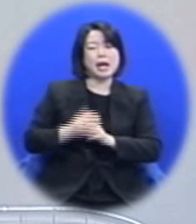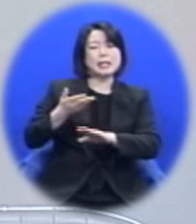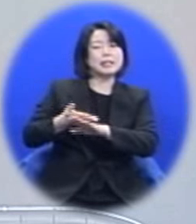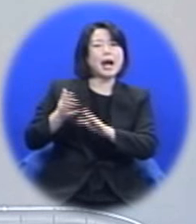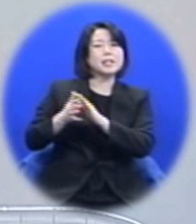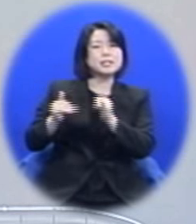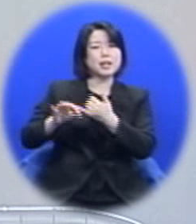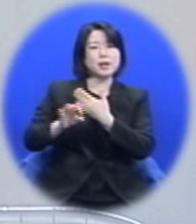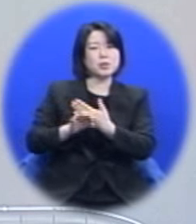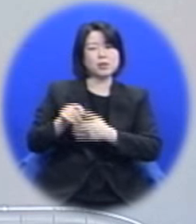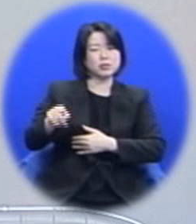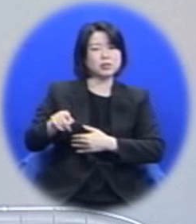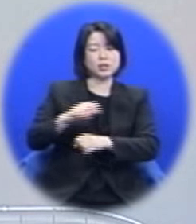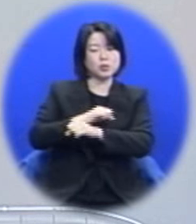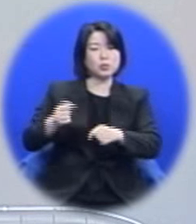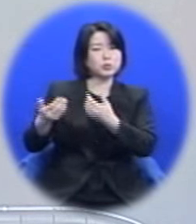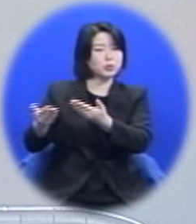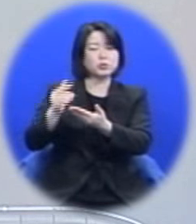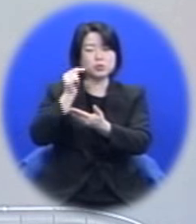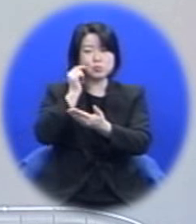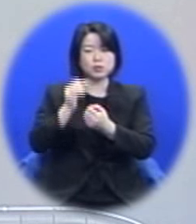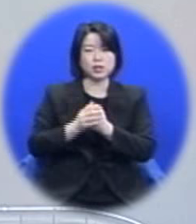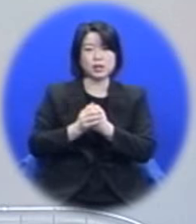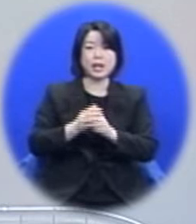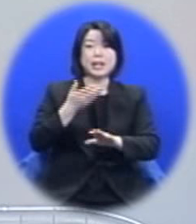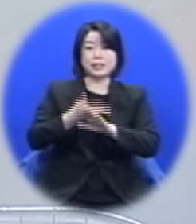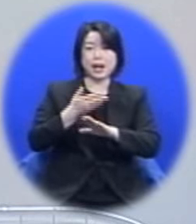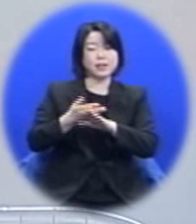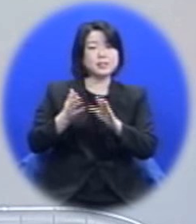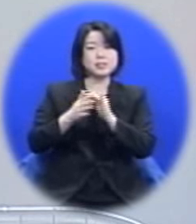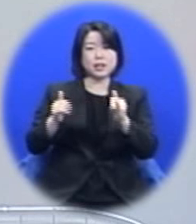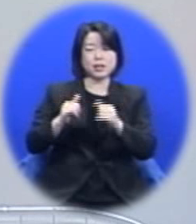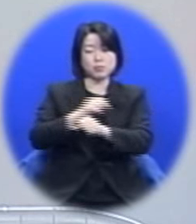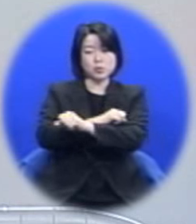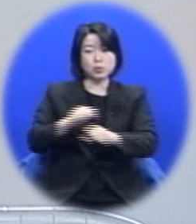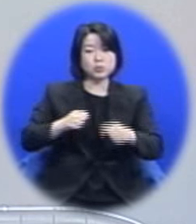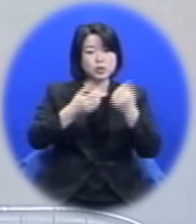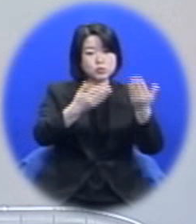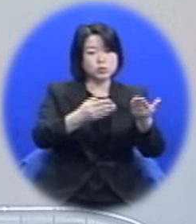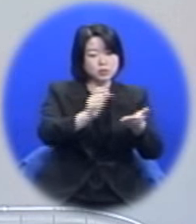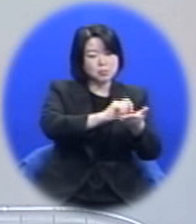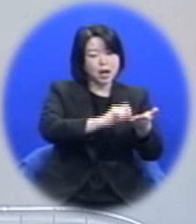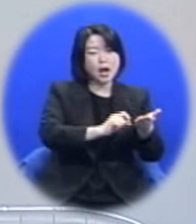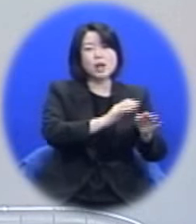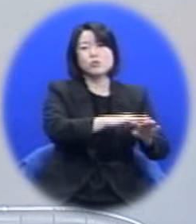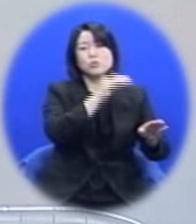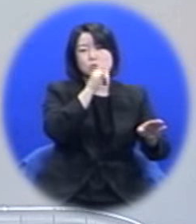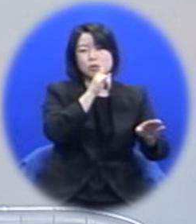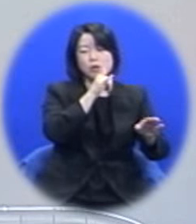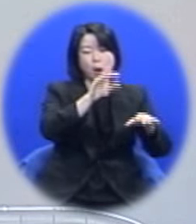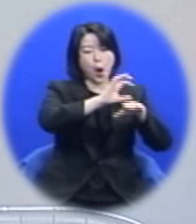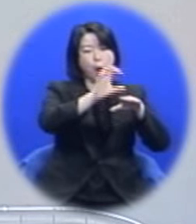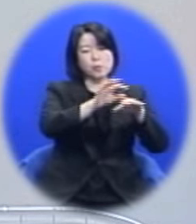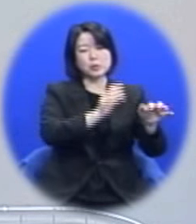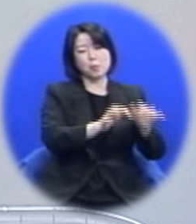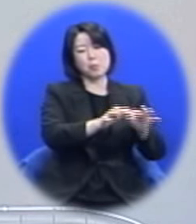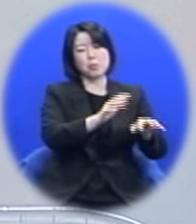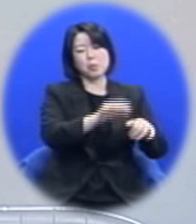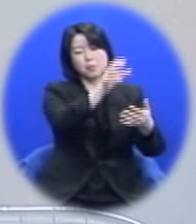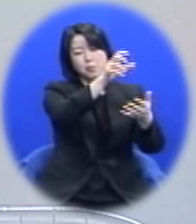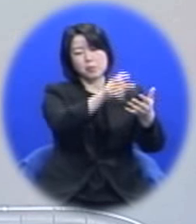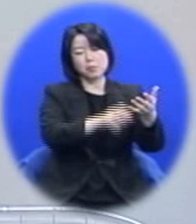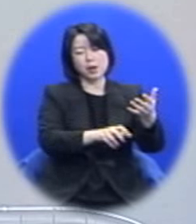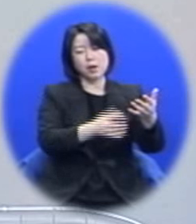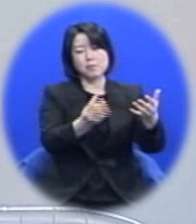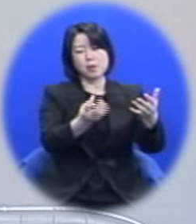남이라면 그렇게 안 했을 거예요. 다른 사람 용서한 거는 수첩에 다 적어놨어요. 컴퓨터에 다 입력되어 있어요. 몇 번